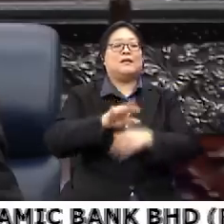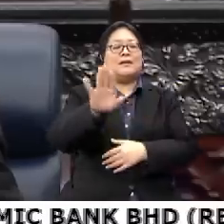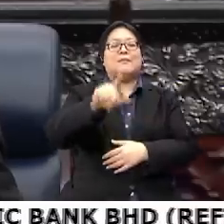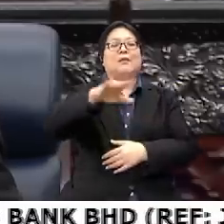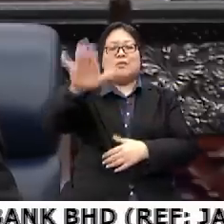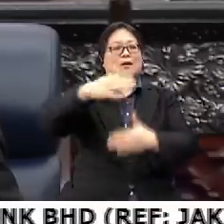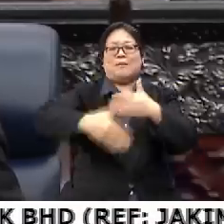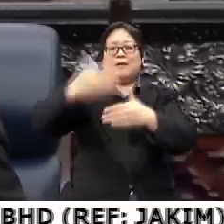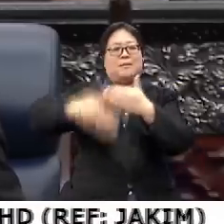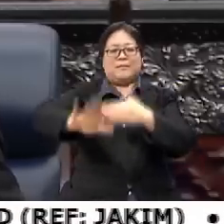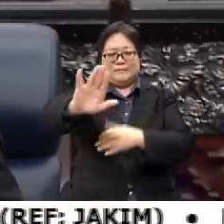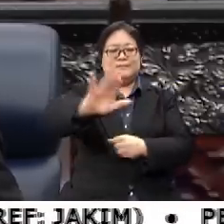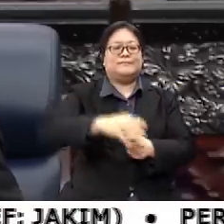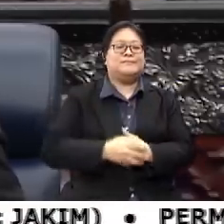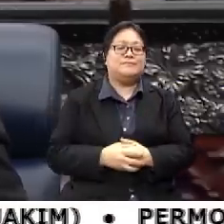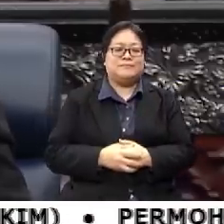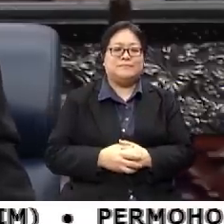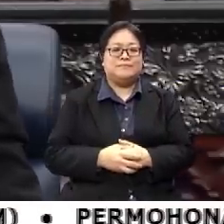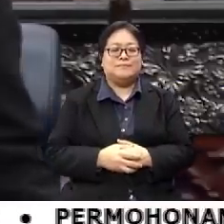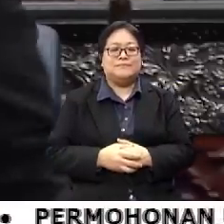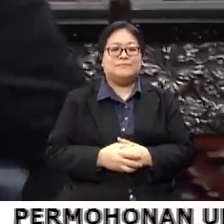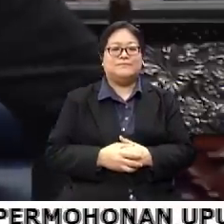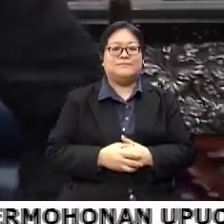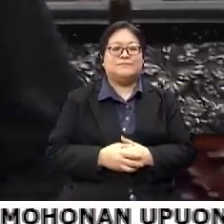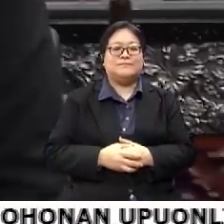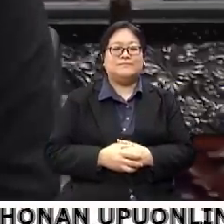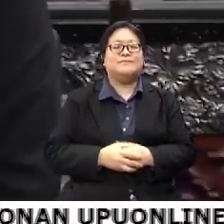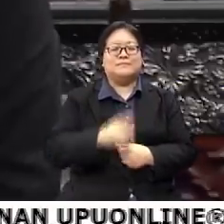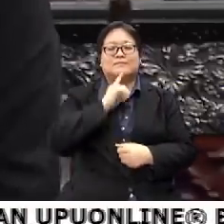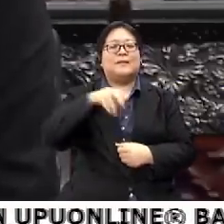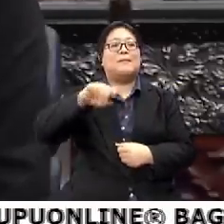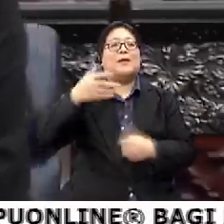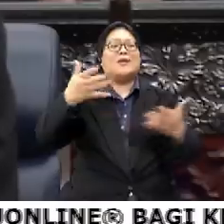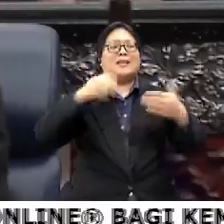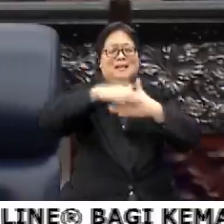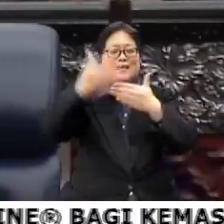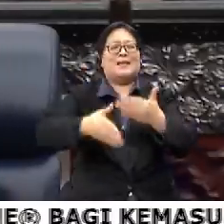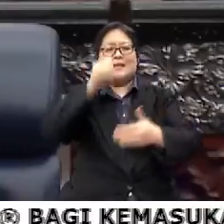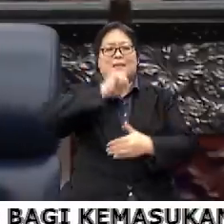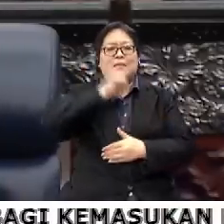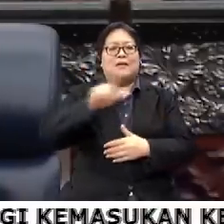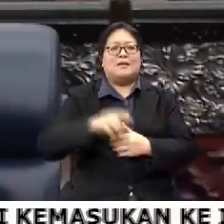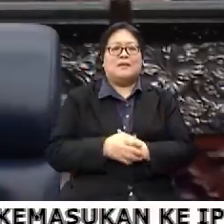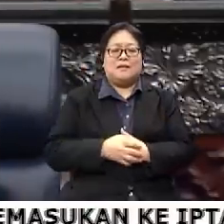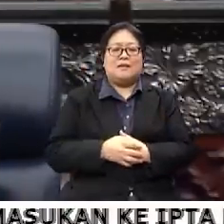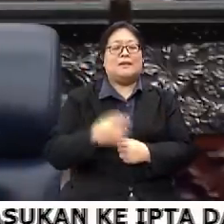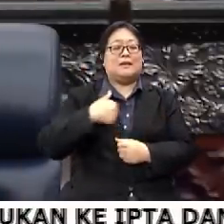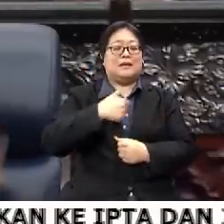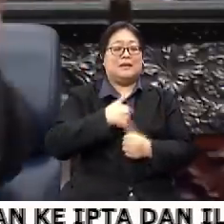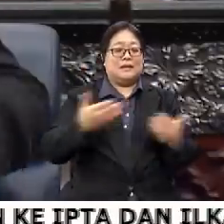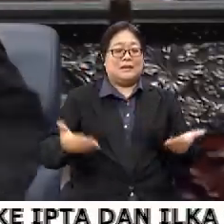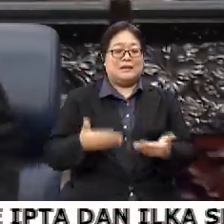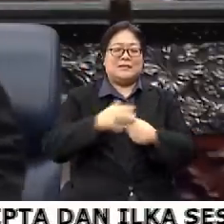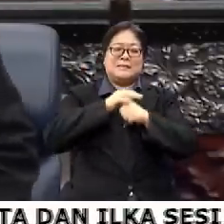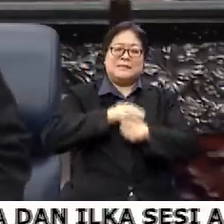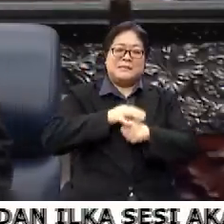nak landing dah. Pago nak landing dah. Nak landing lah. Ya, walaupun Pago nak landing lah. Saban hari kami